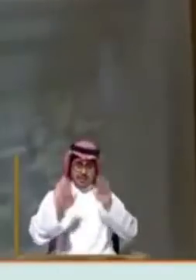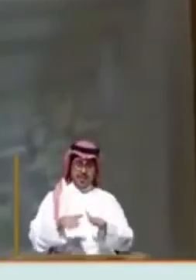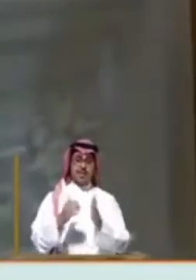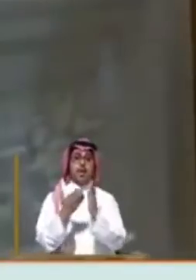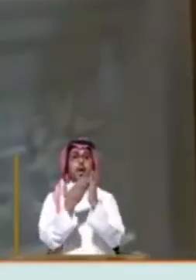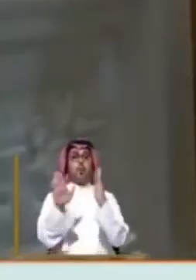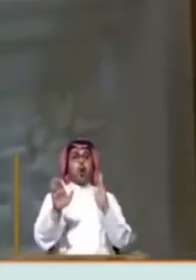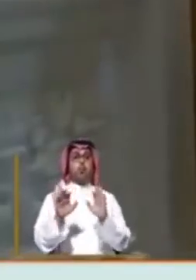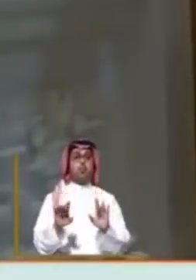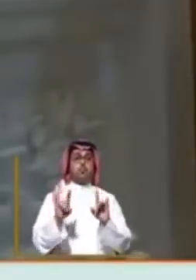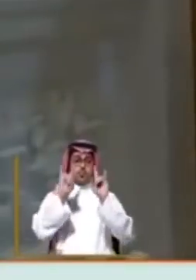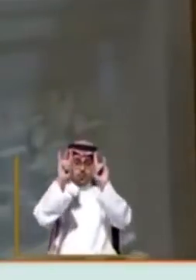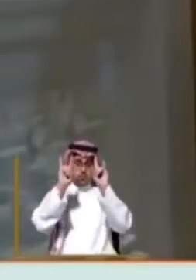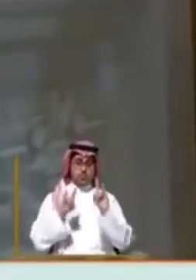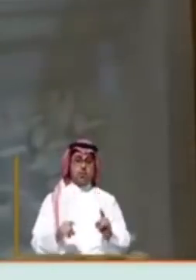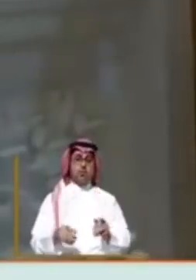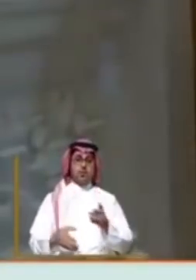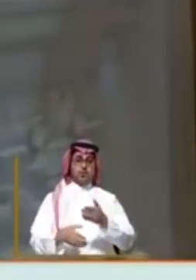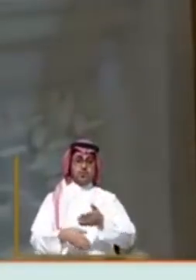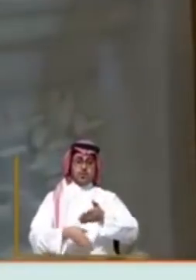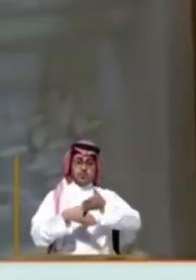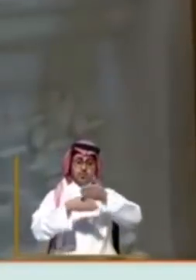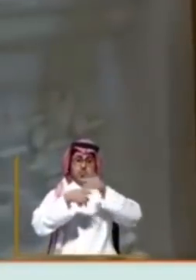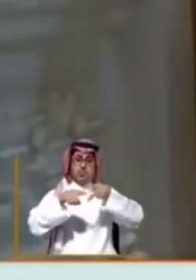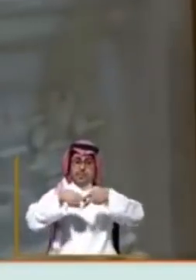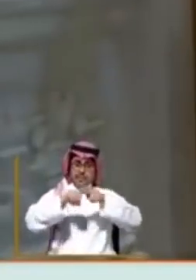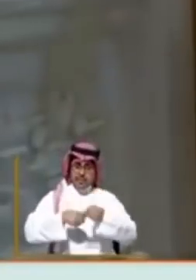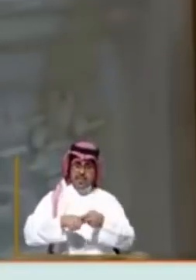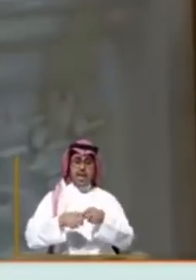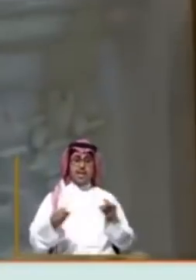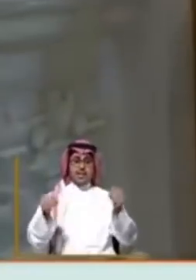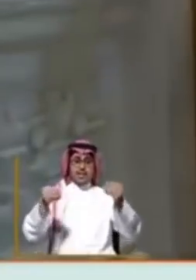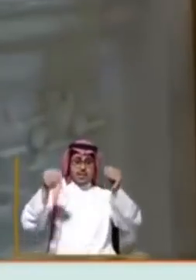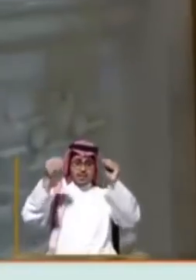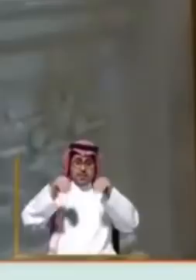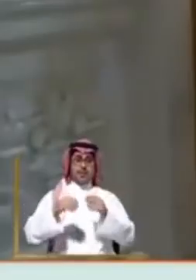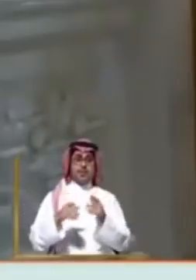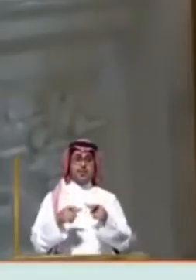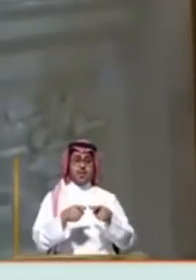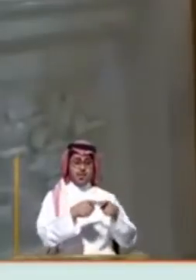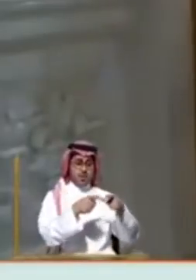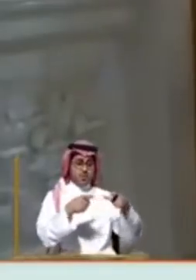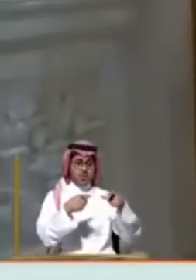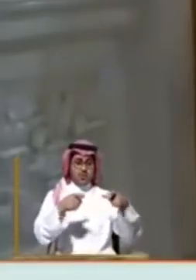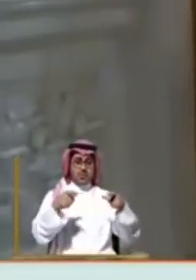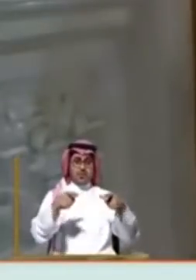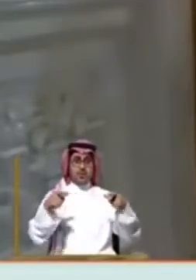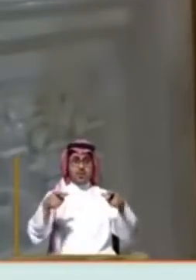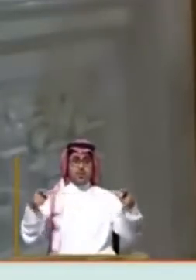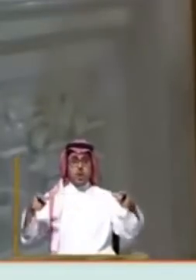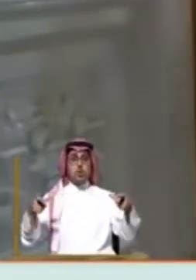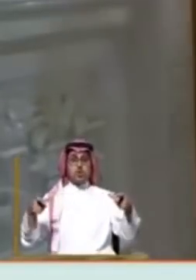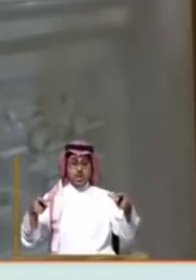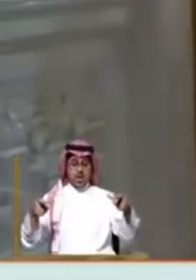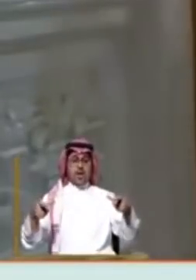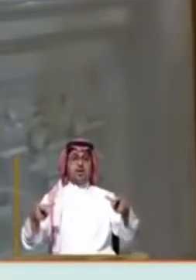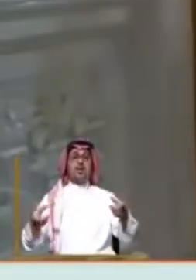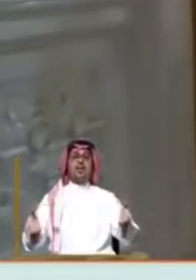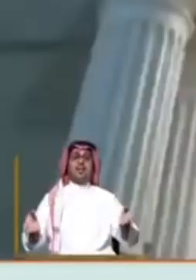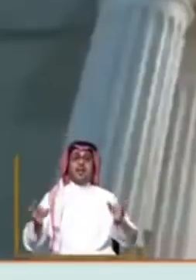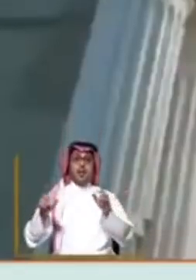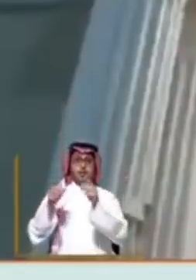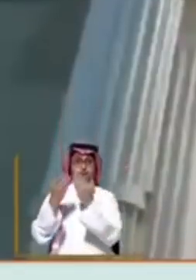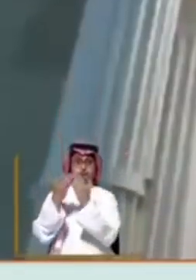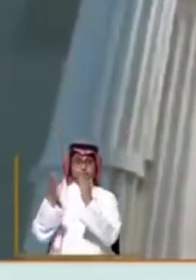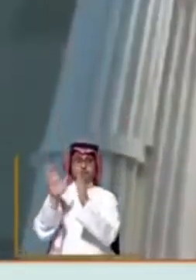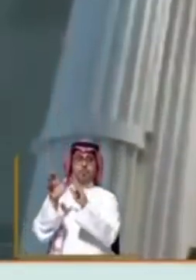بواجهات الحرم النبوي وأبوابه التاريخية، وكلما تم توسعة للحرم وكب ذلك تجديد